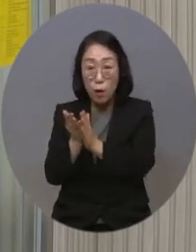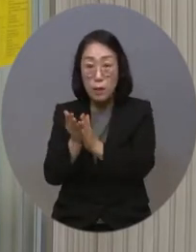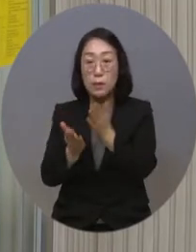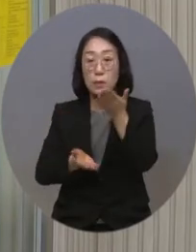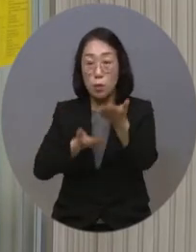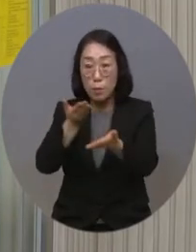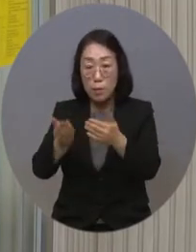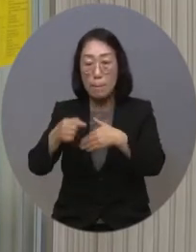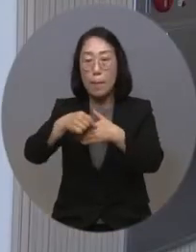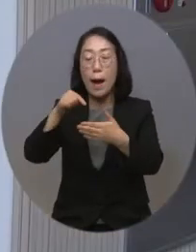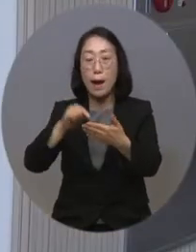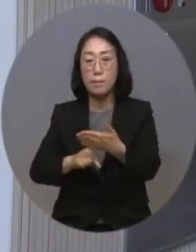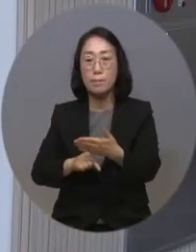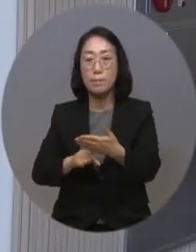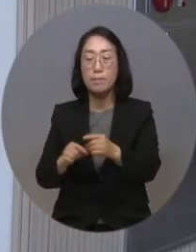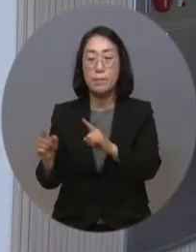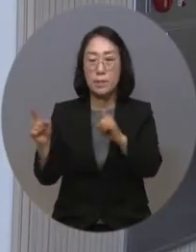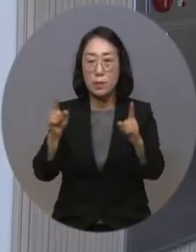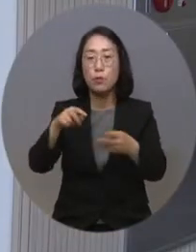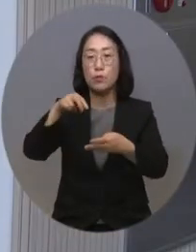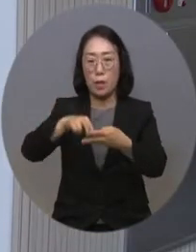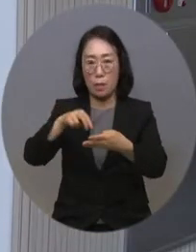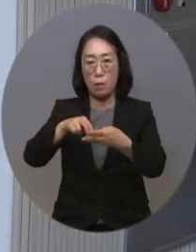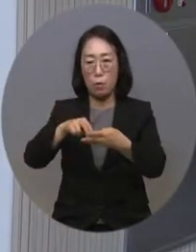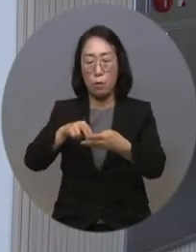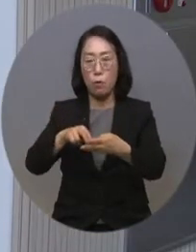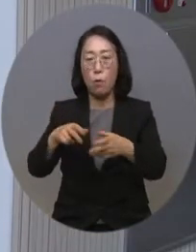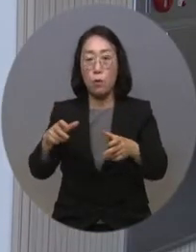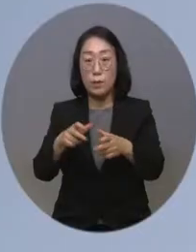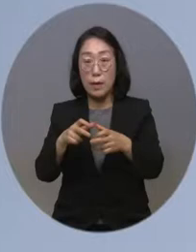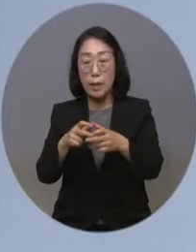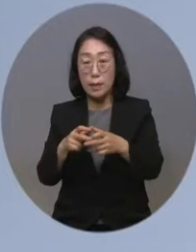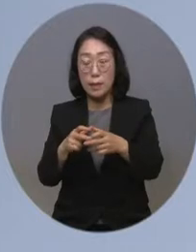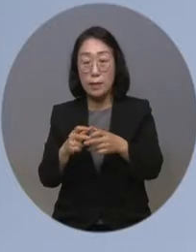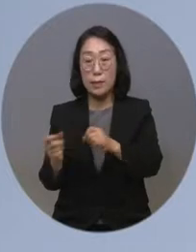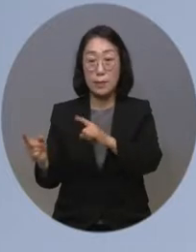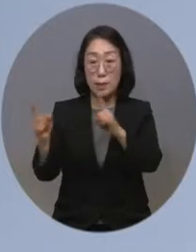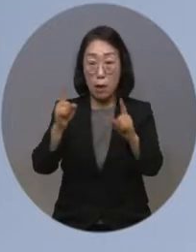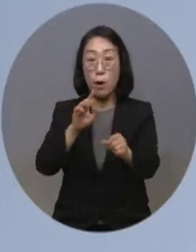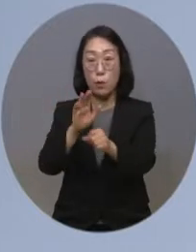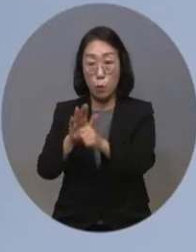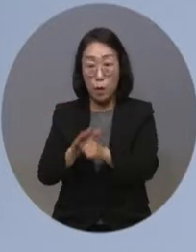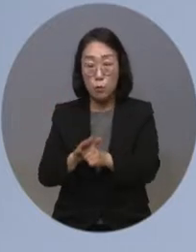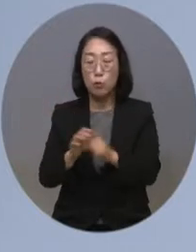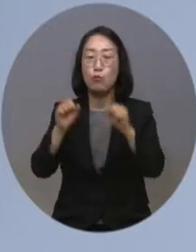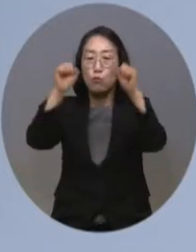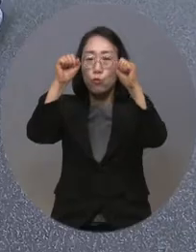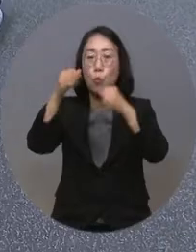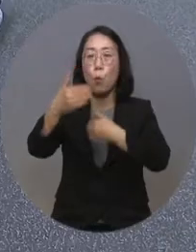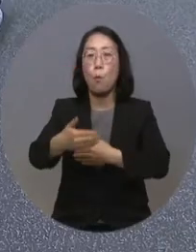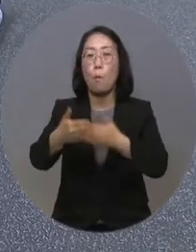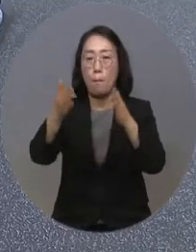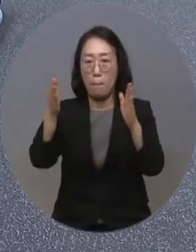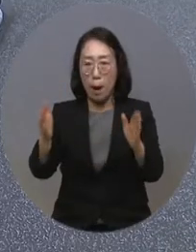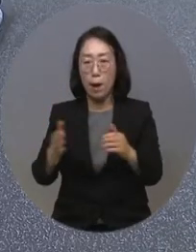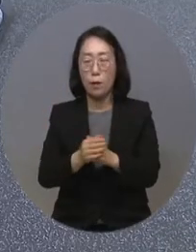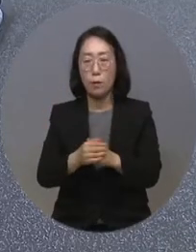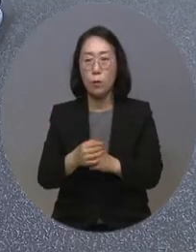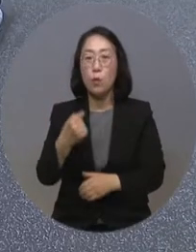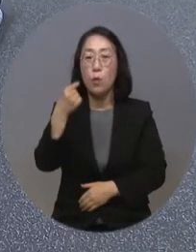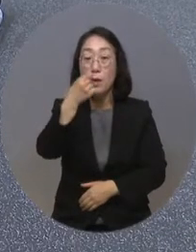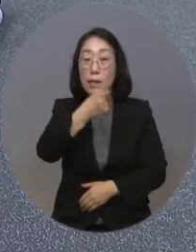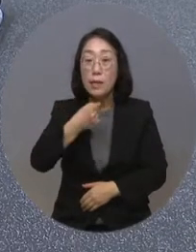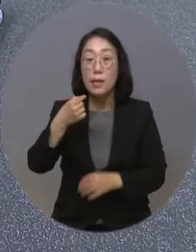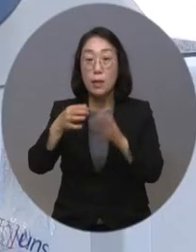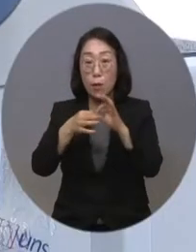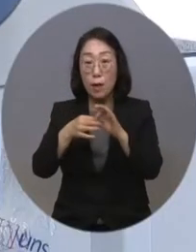제공하는 마음치유센터, 장애인의 재활을 돕고 건강 상태를 개선하는 재활운동실, 올바른 구강습관을